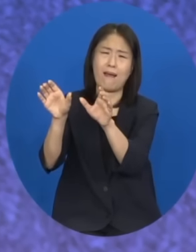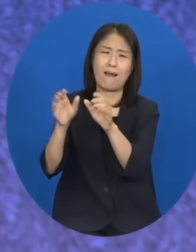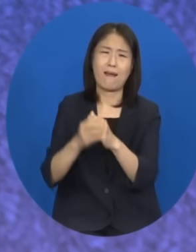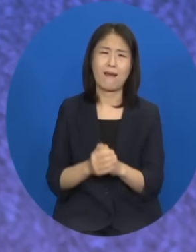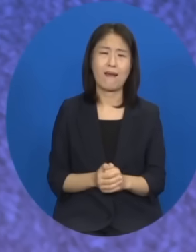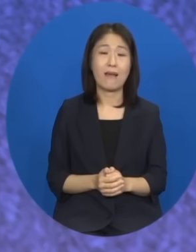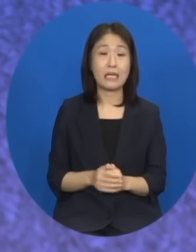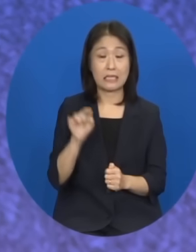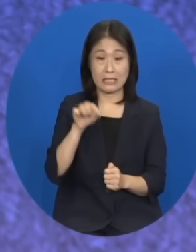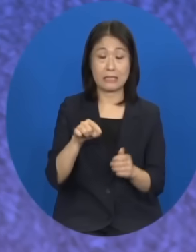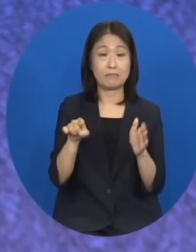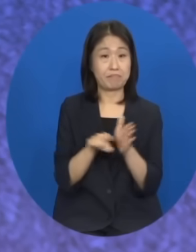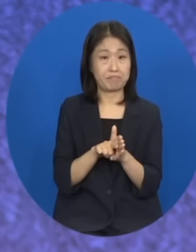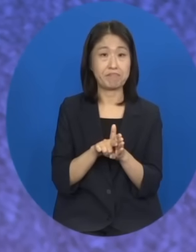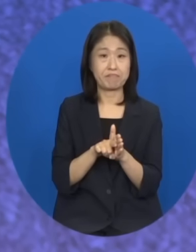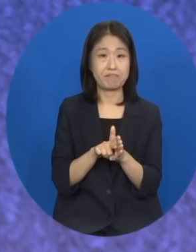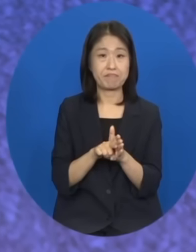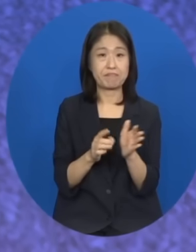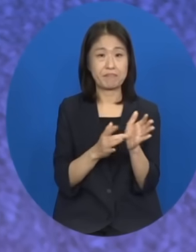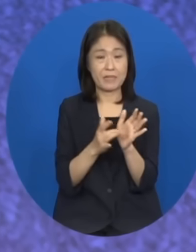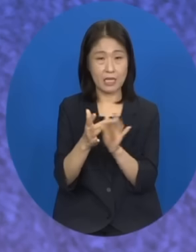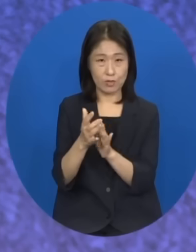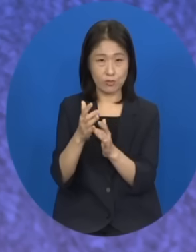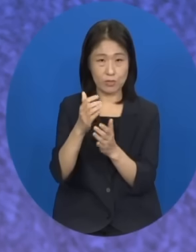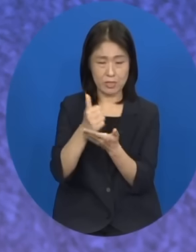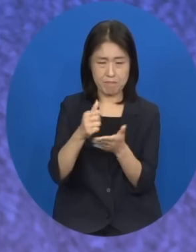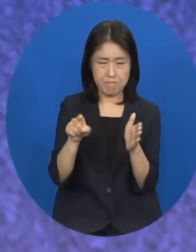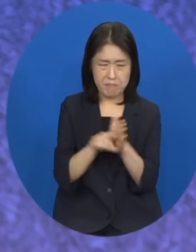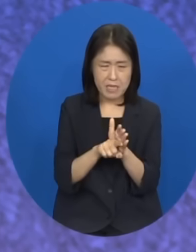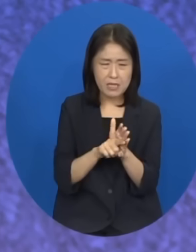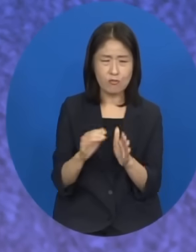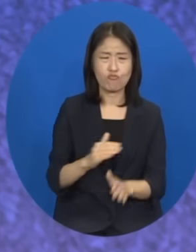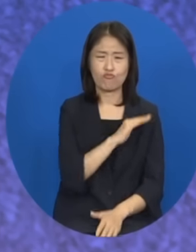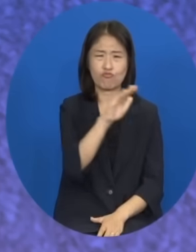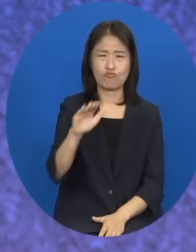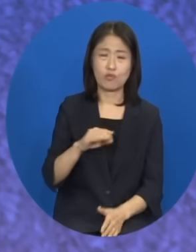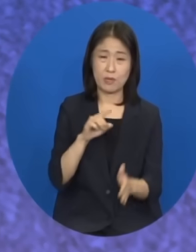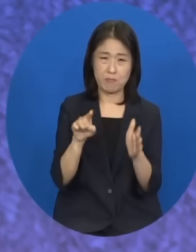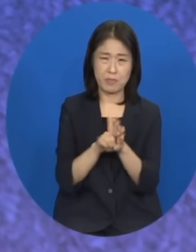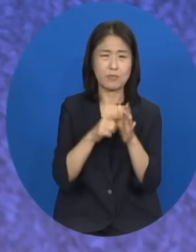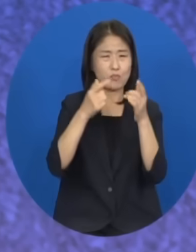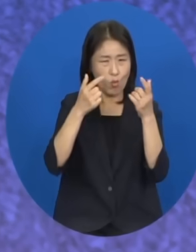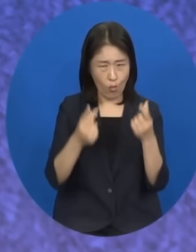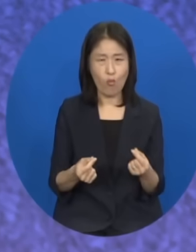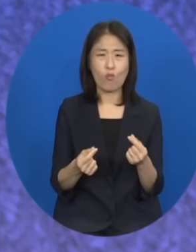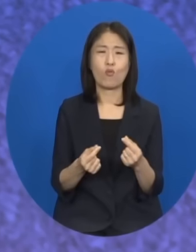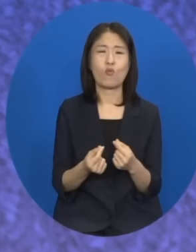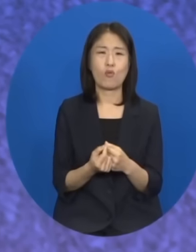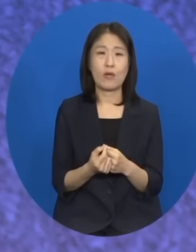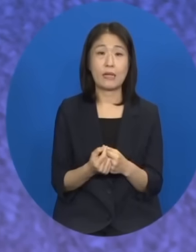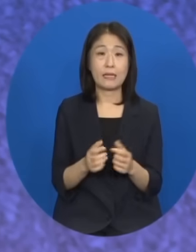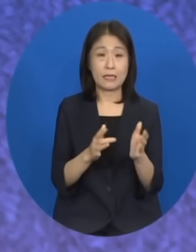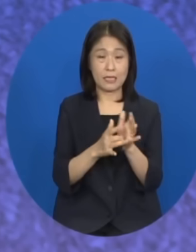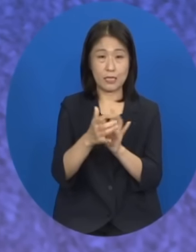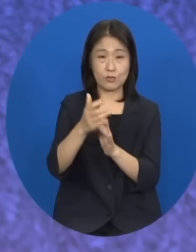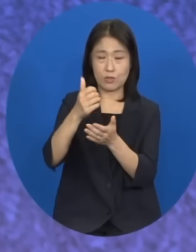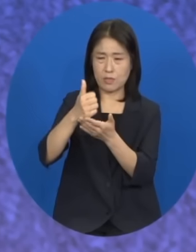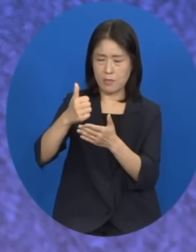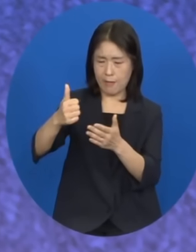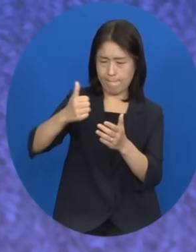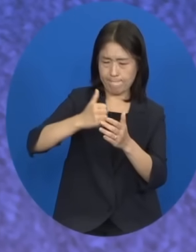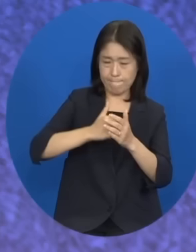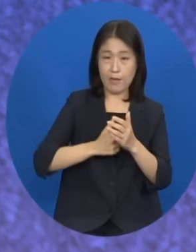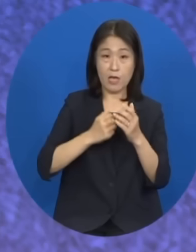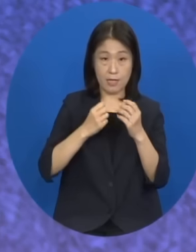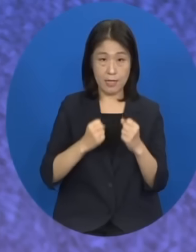그 믿음이 바로 예수 믿는 우리들의 믿음이라는 거예요. 예수님은 지금 내 안에 계시다.